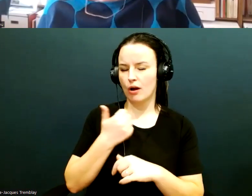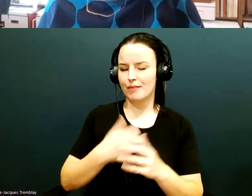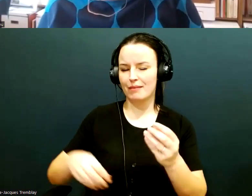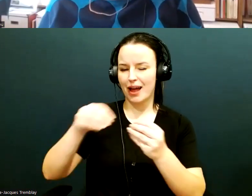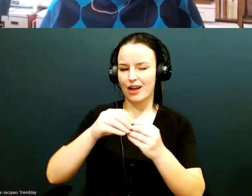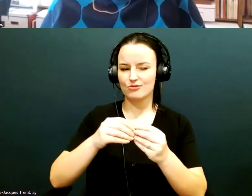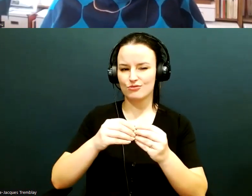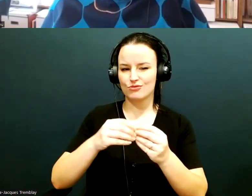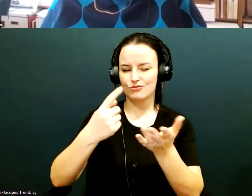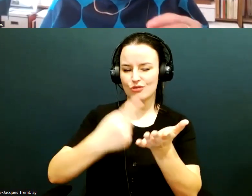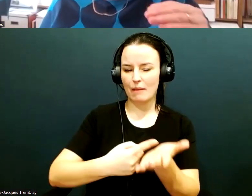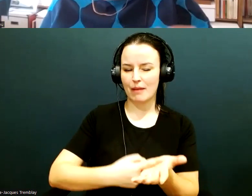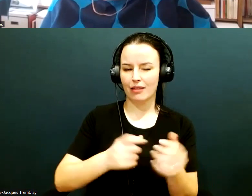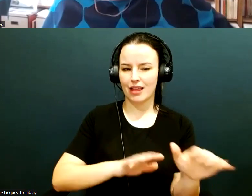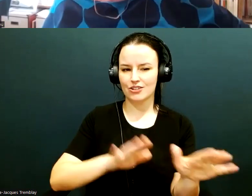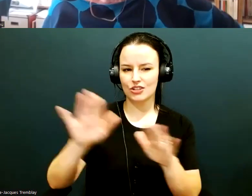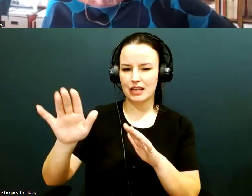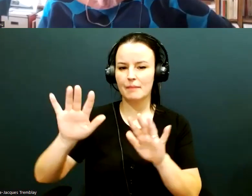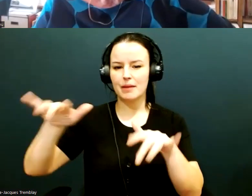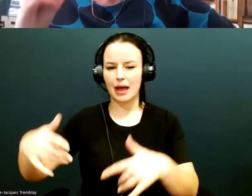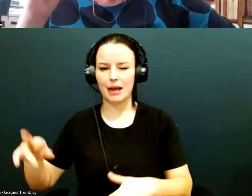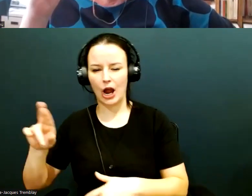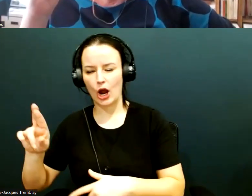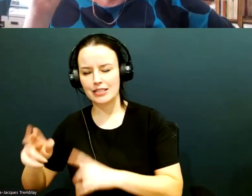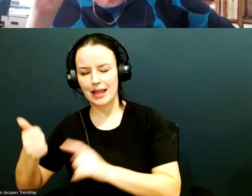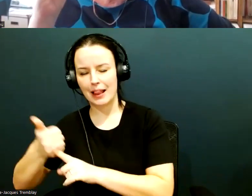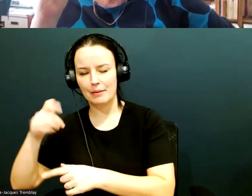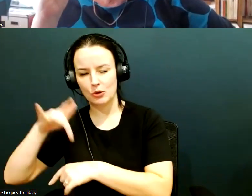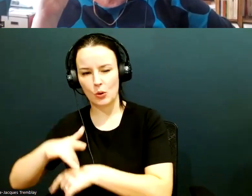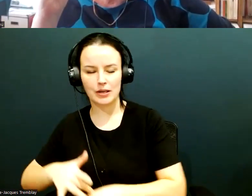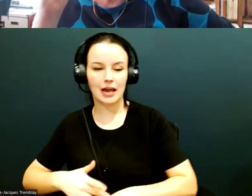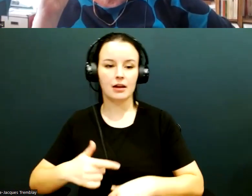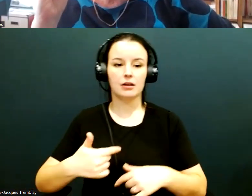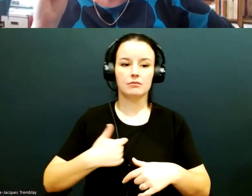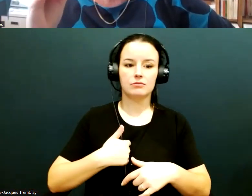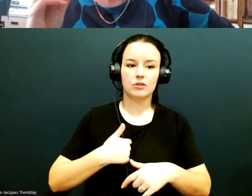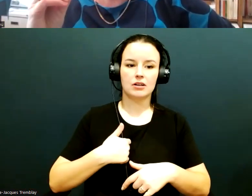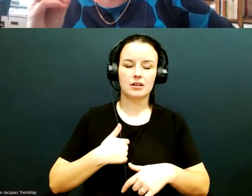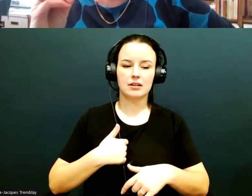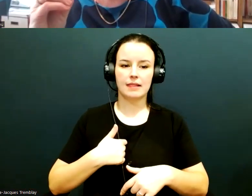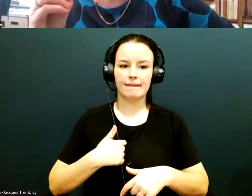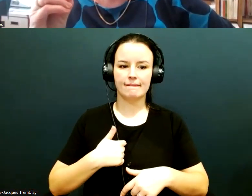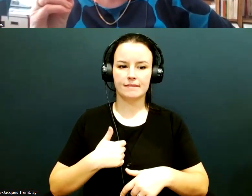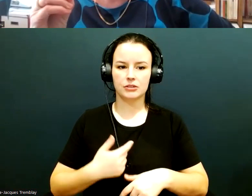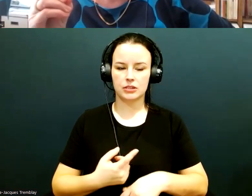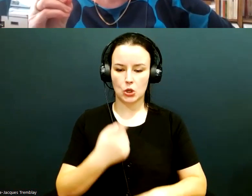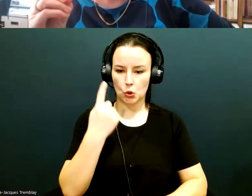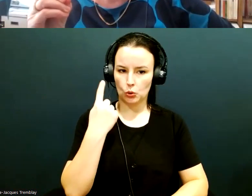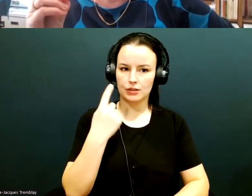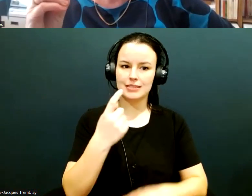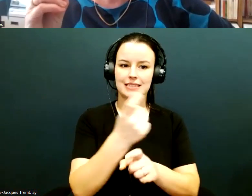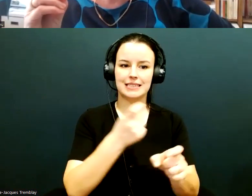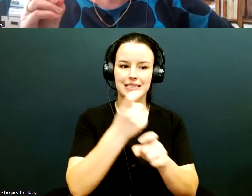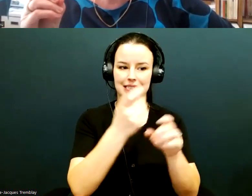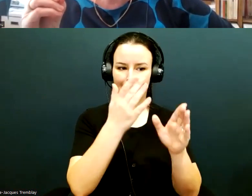avec des anecdotes et des choses de terrain très, très ancrées. Le fait que ce soit la directrice d'une résidence qui vienne vers